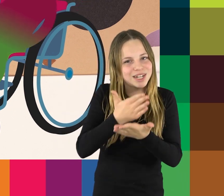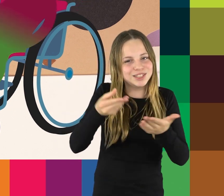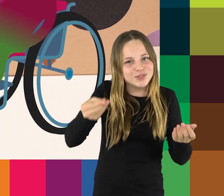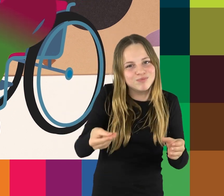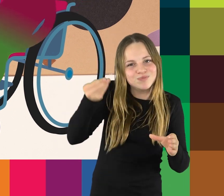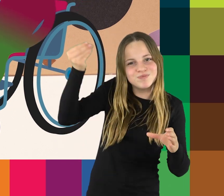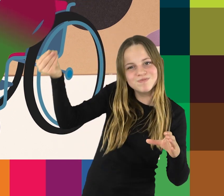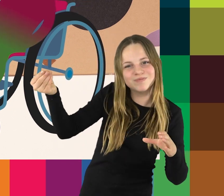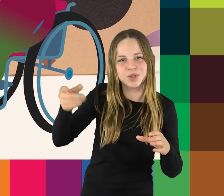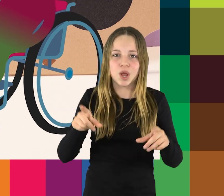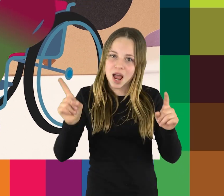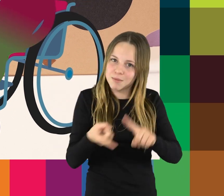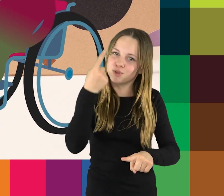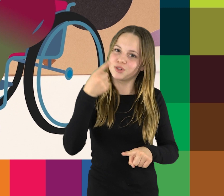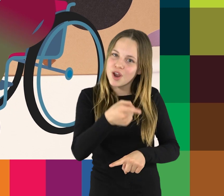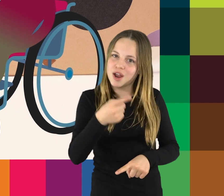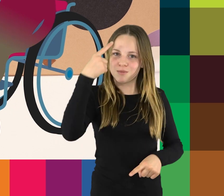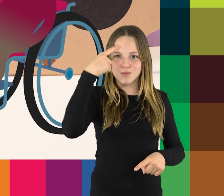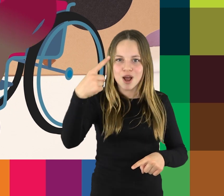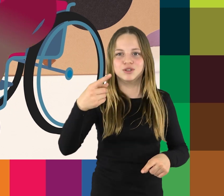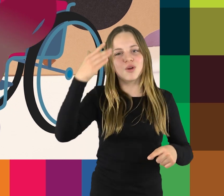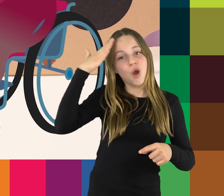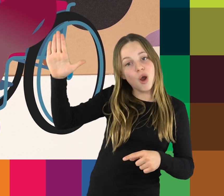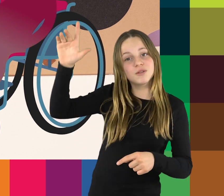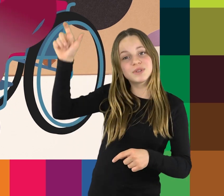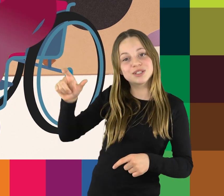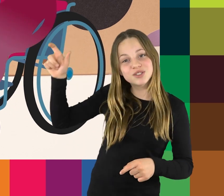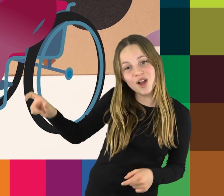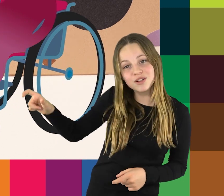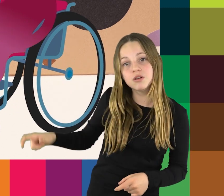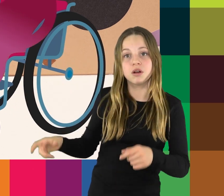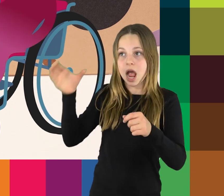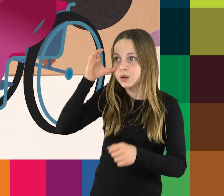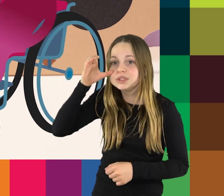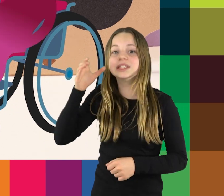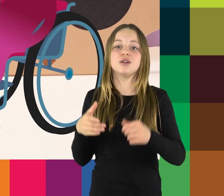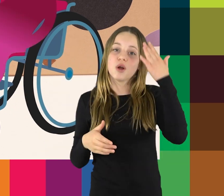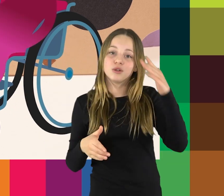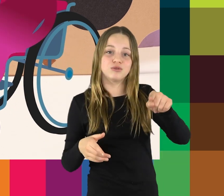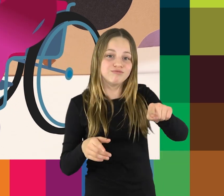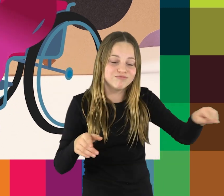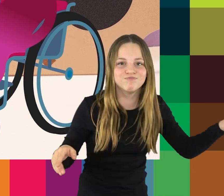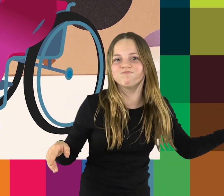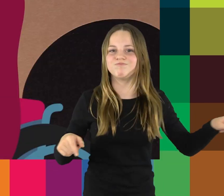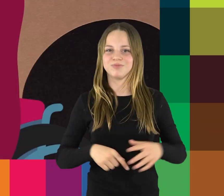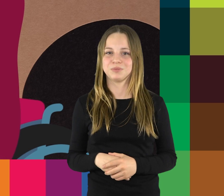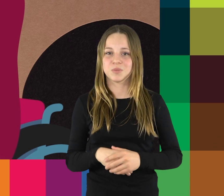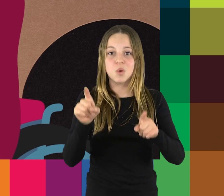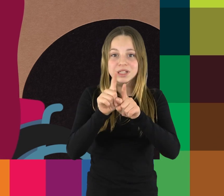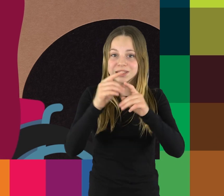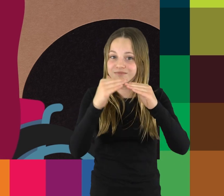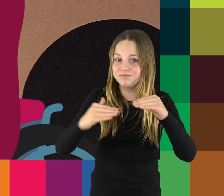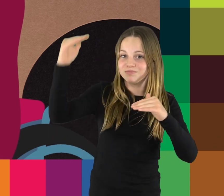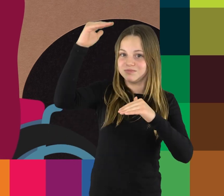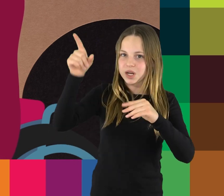autres aussi. Il faut aussi écouter les autres. Comme ça, c'est juste pour tout le monde. Exactement. Il est